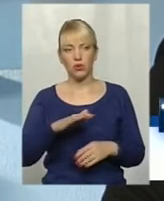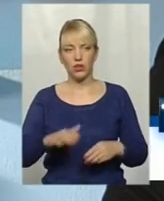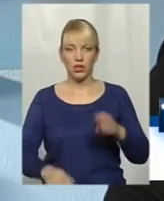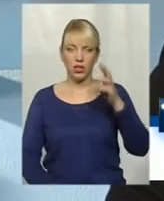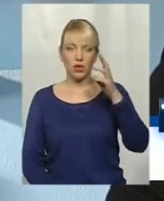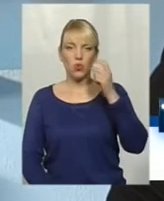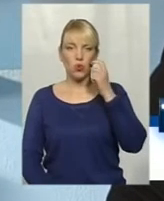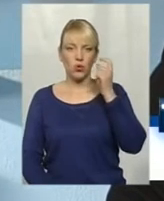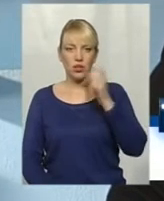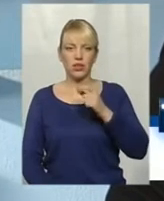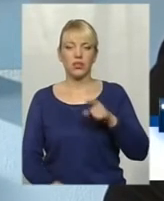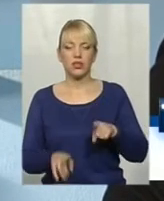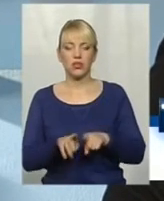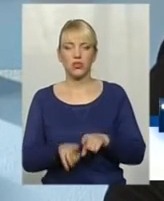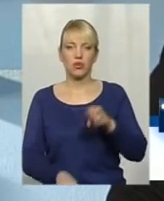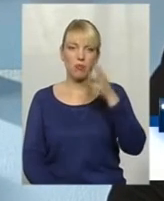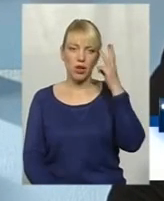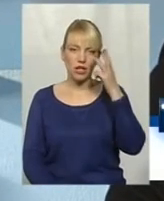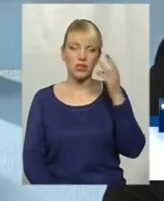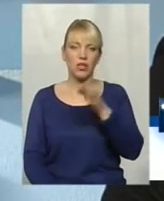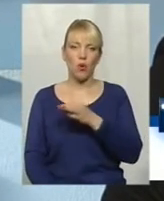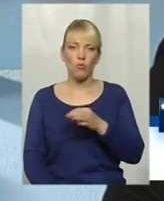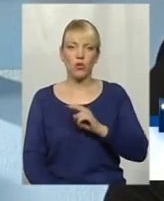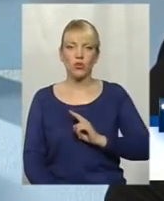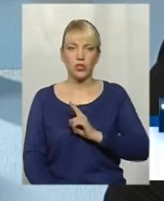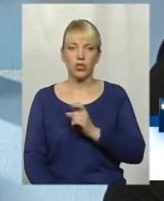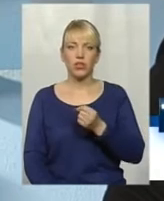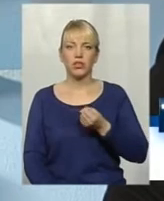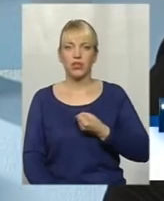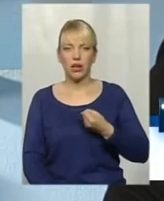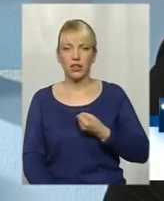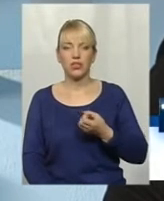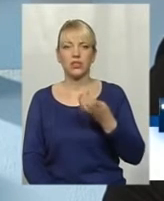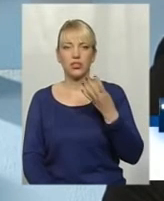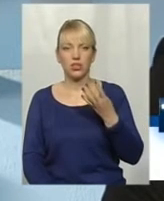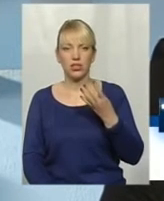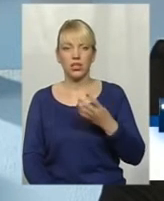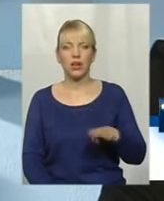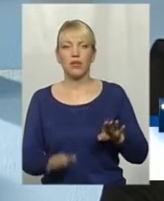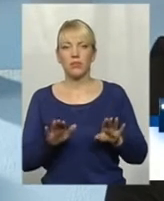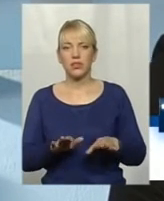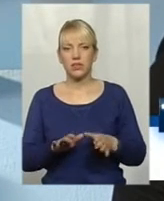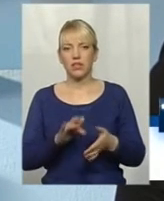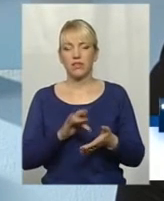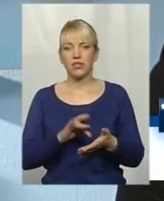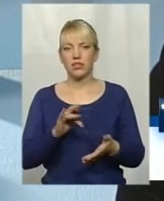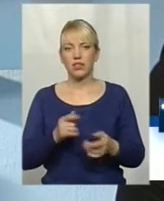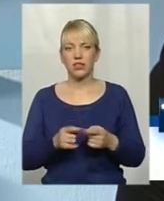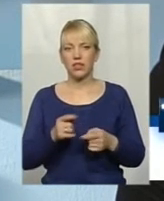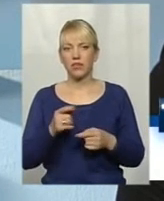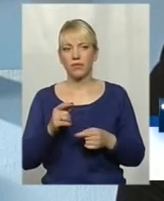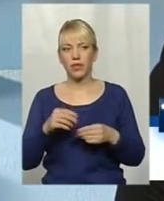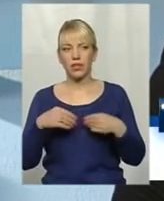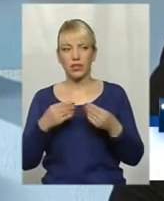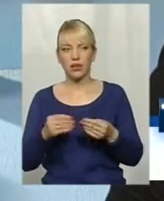по всій території України, також Хмельницької області розпочали свою діяльність 4 місцевих центри з надання безоплатної правової